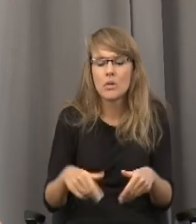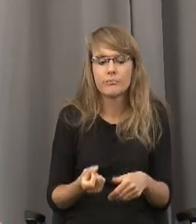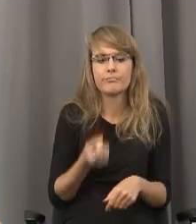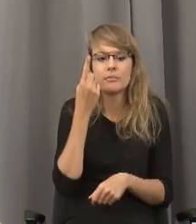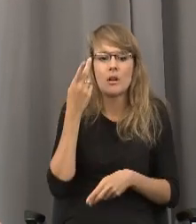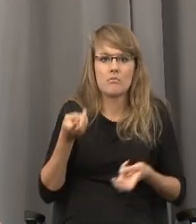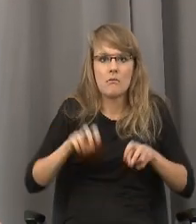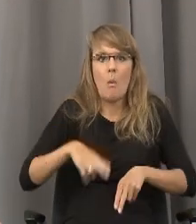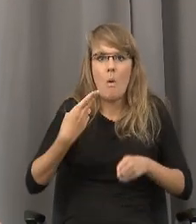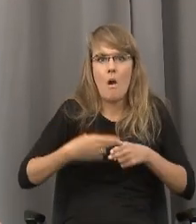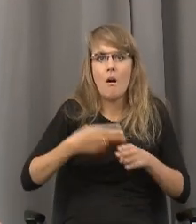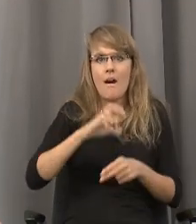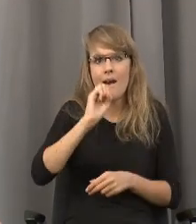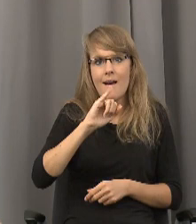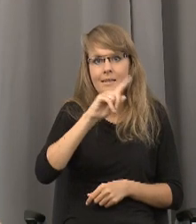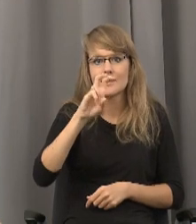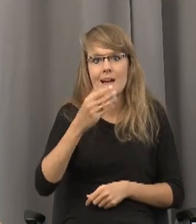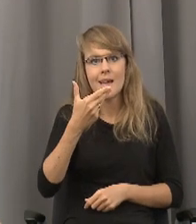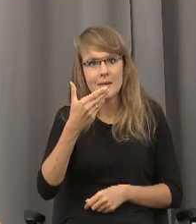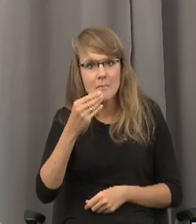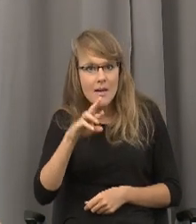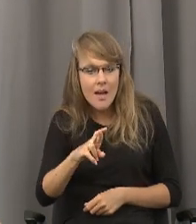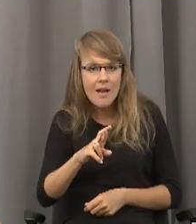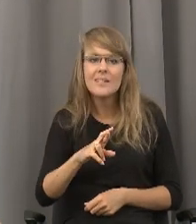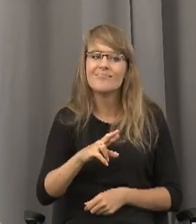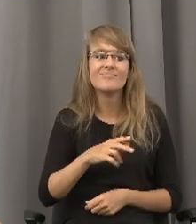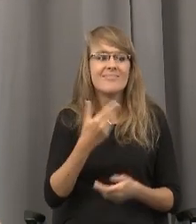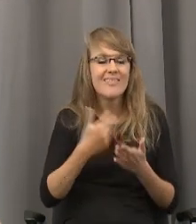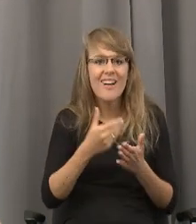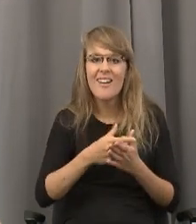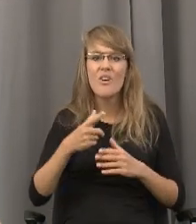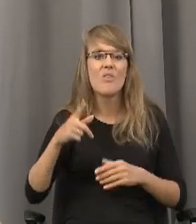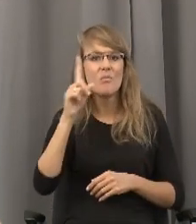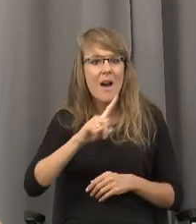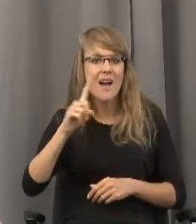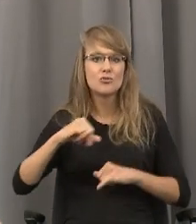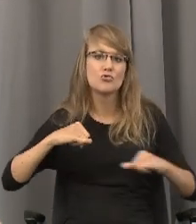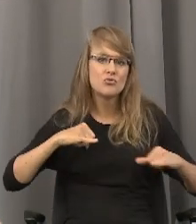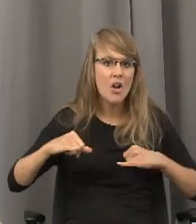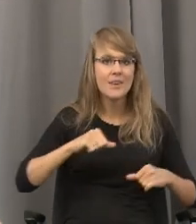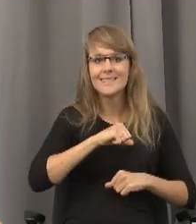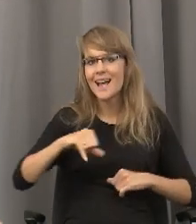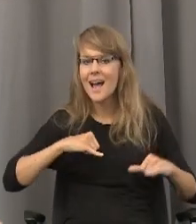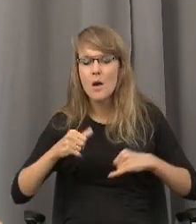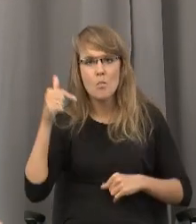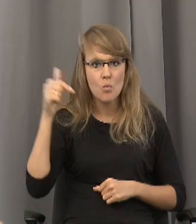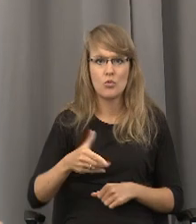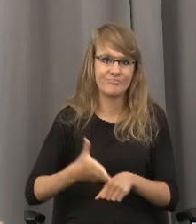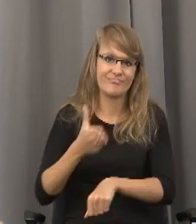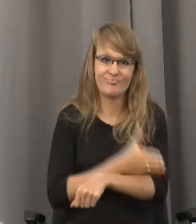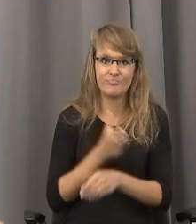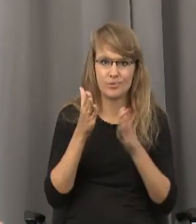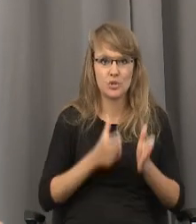chorobą Alzheimera i państwo poprzez swoje instytucje musi być na tą sytuację i samorząd przygotowaną. W